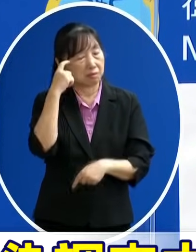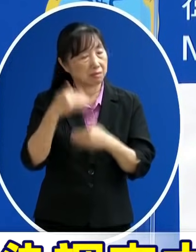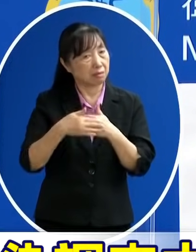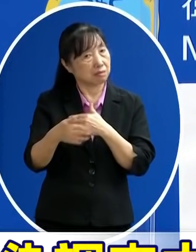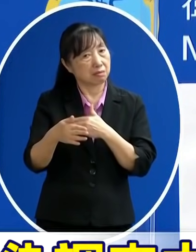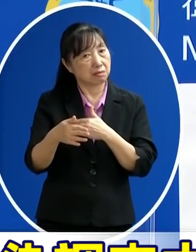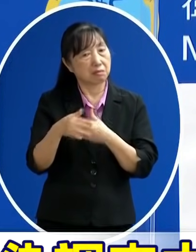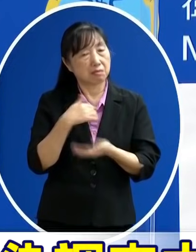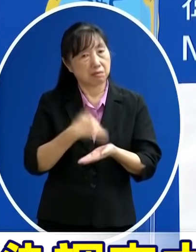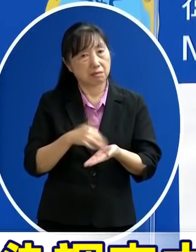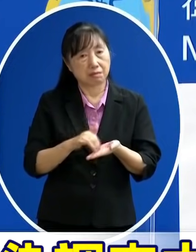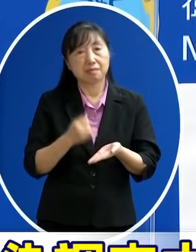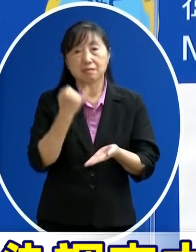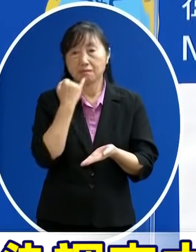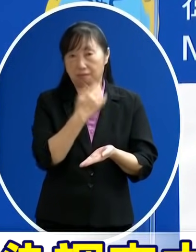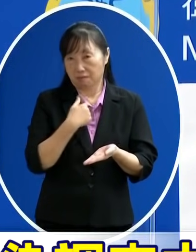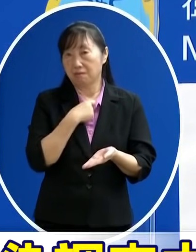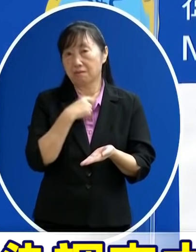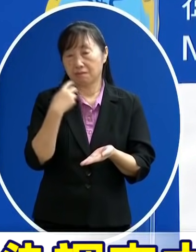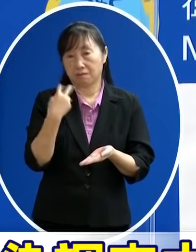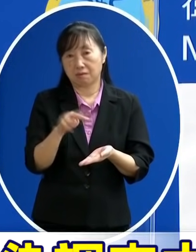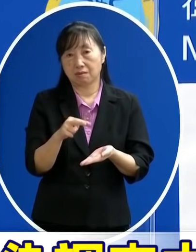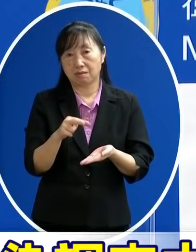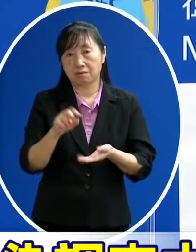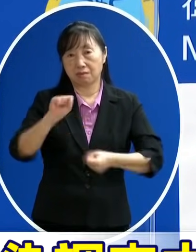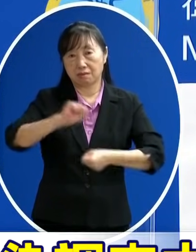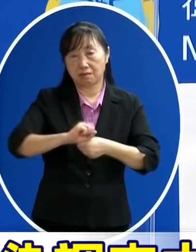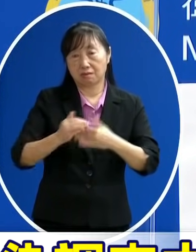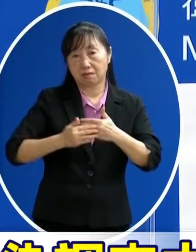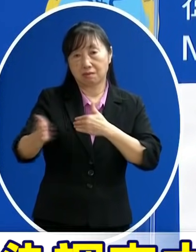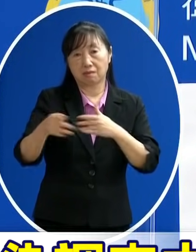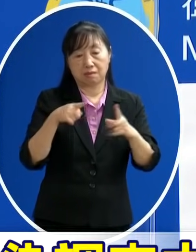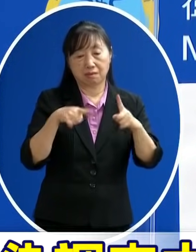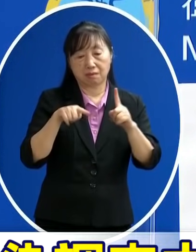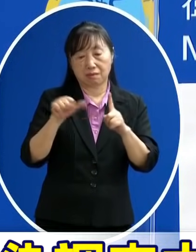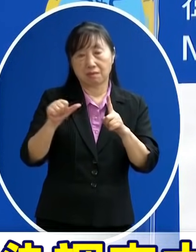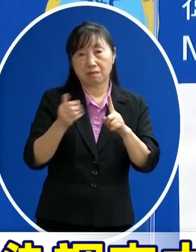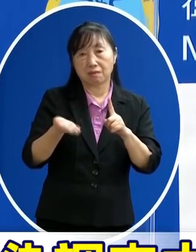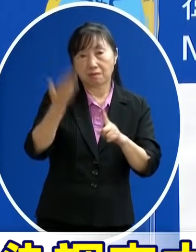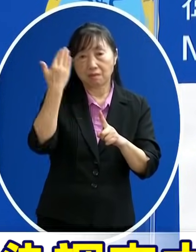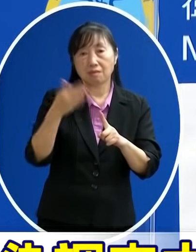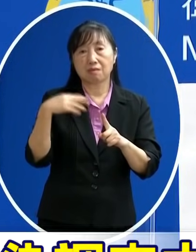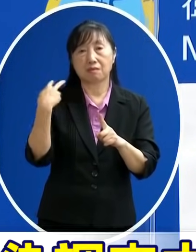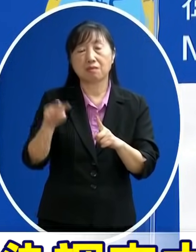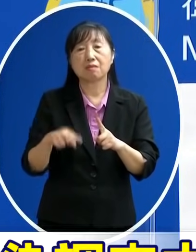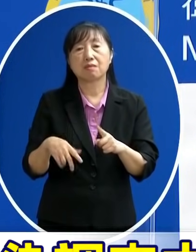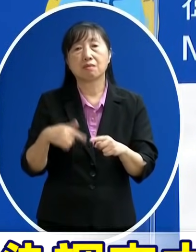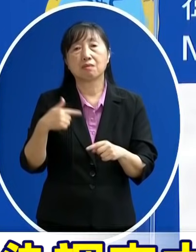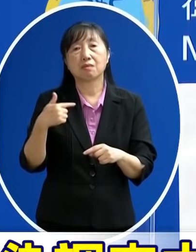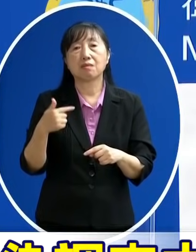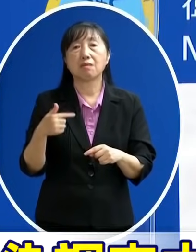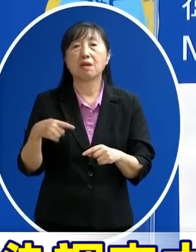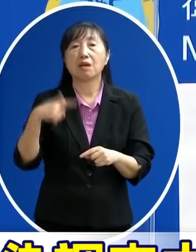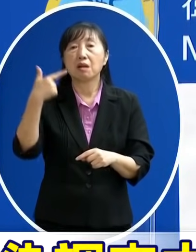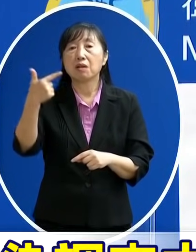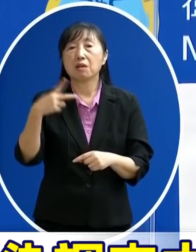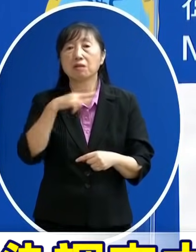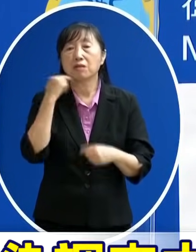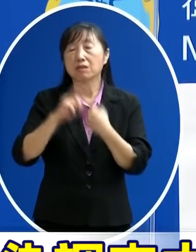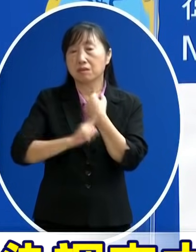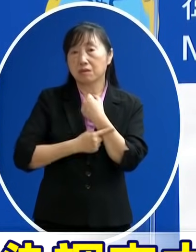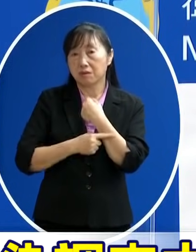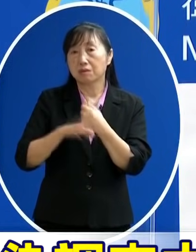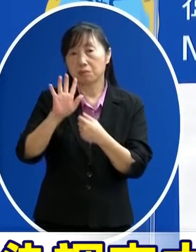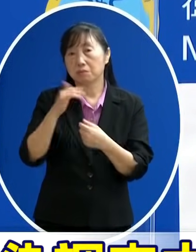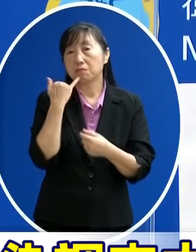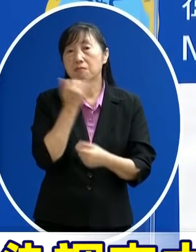还是有机会会在即使距离超过1.5公尺或是6英尺，还是有机会会发生